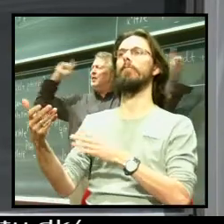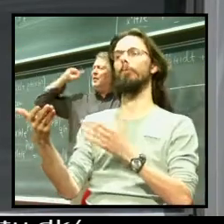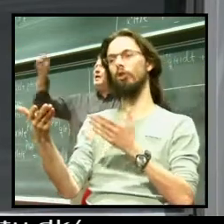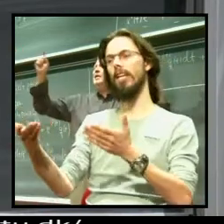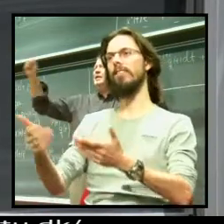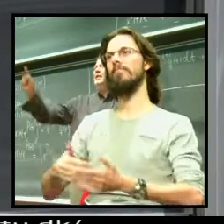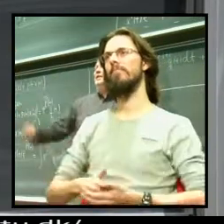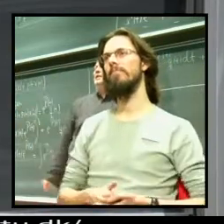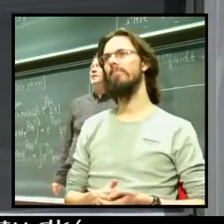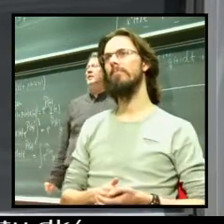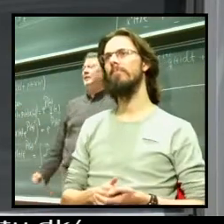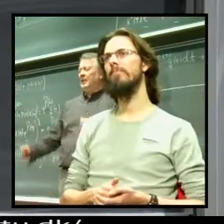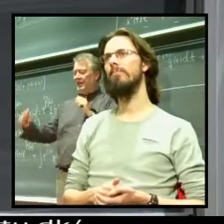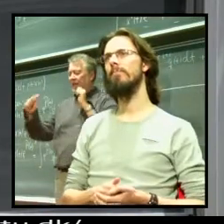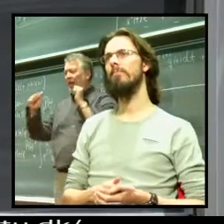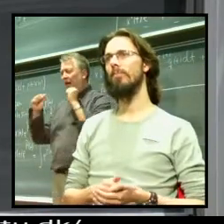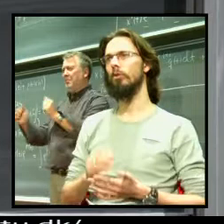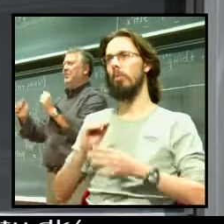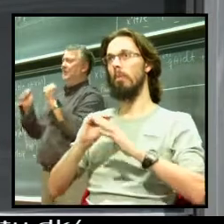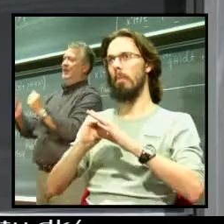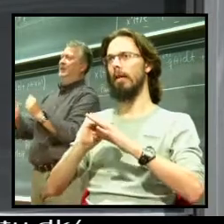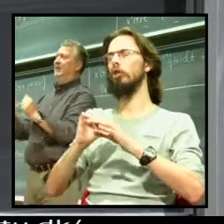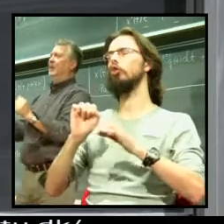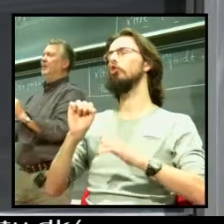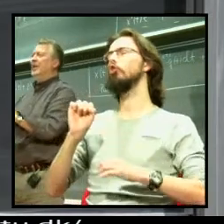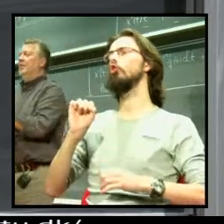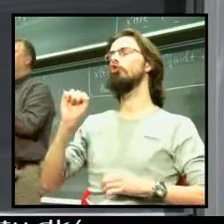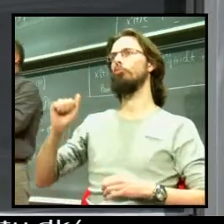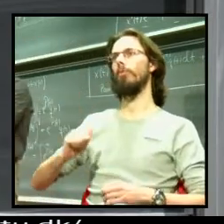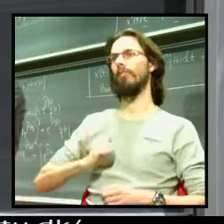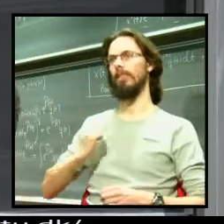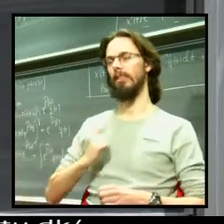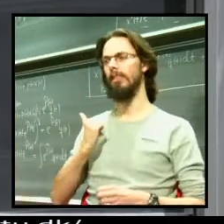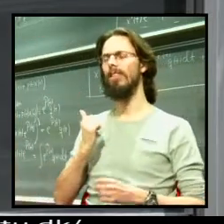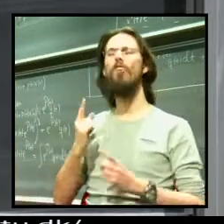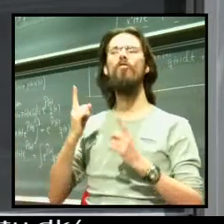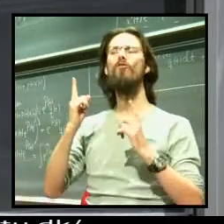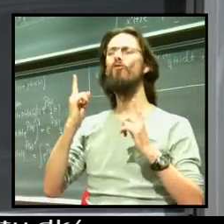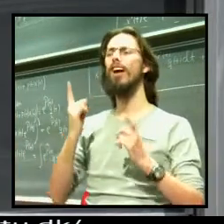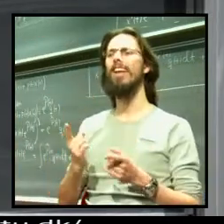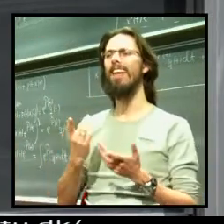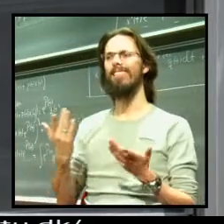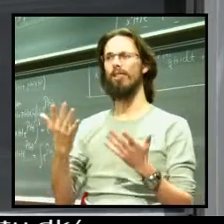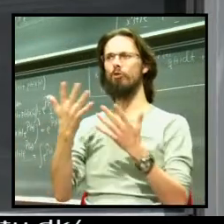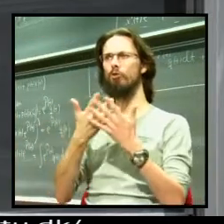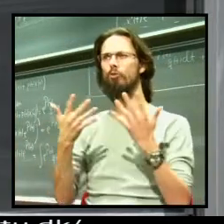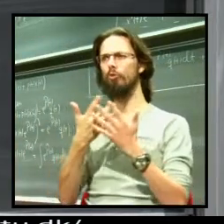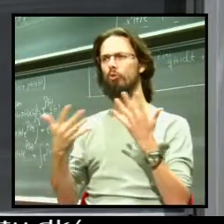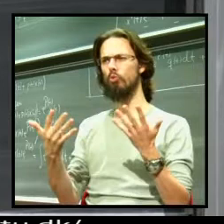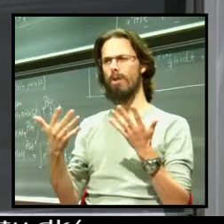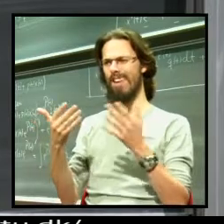Og læg mærke til, og det er hamrende vigtigt, hvordan var det nu strukturen